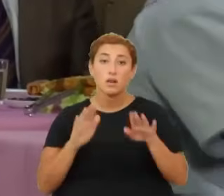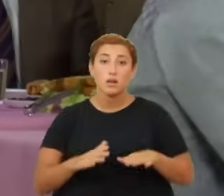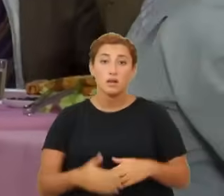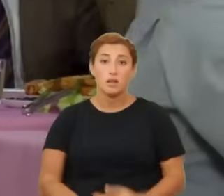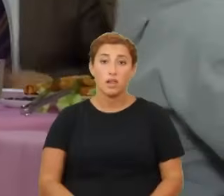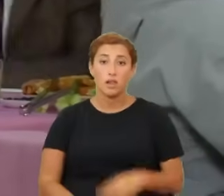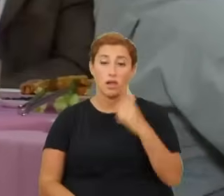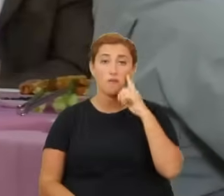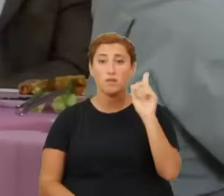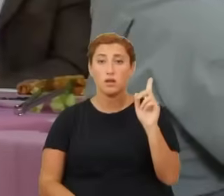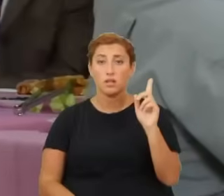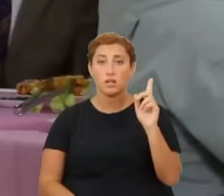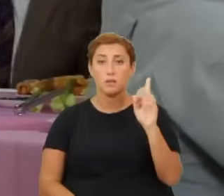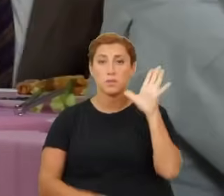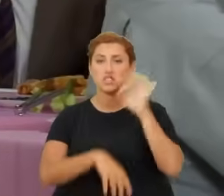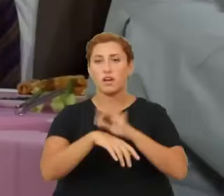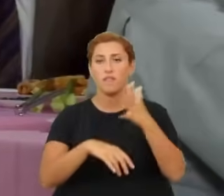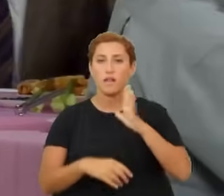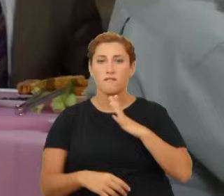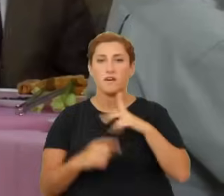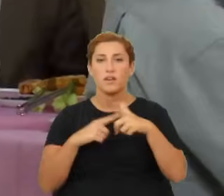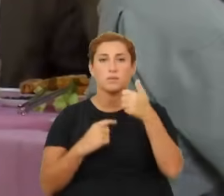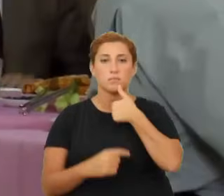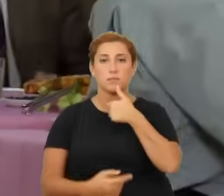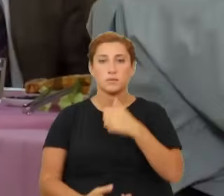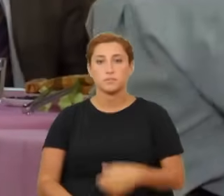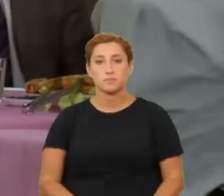kaldı? Vallahi 5 dakika falan var Fehmi baba. Ya,